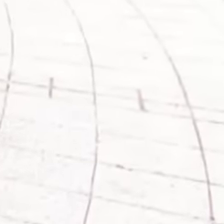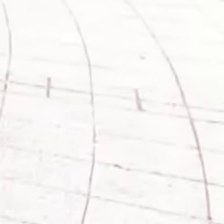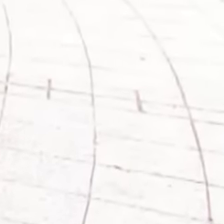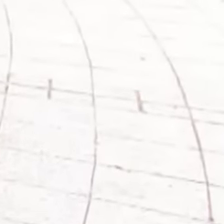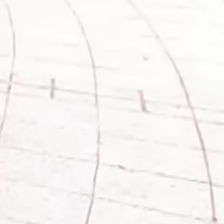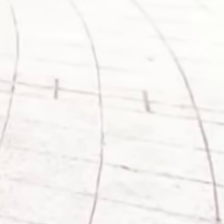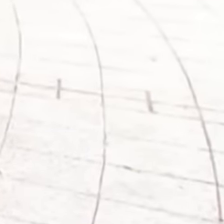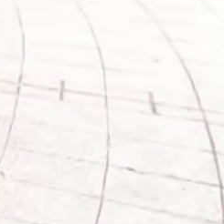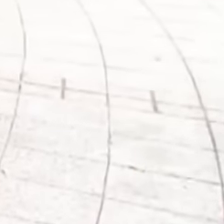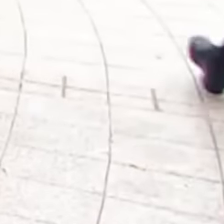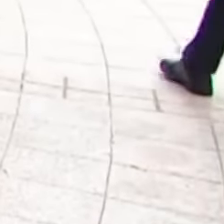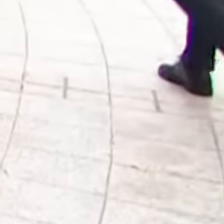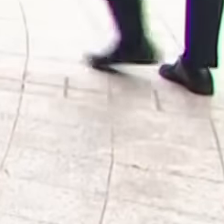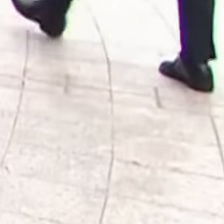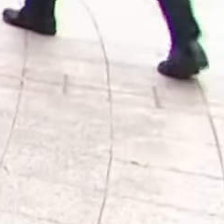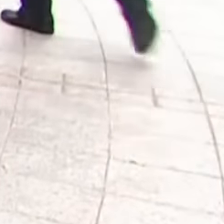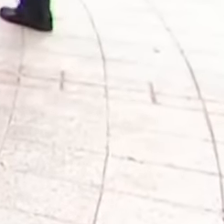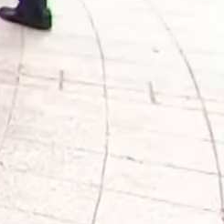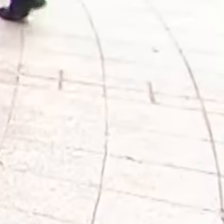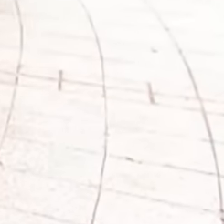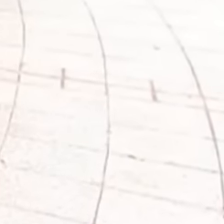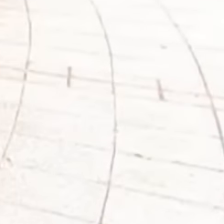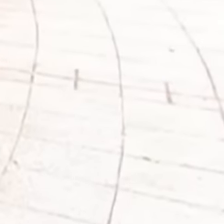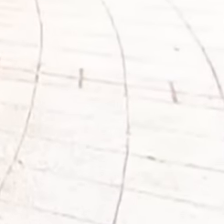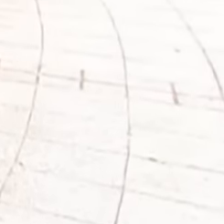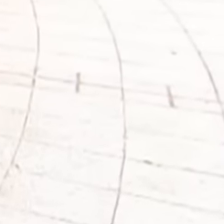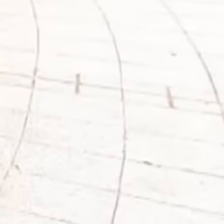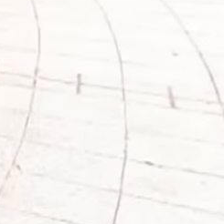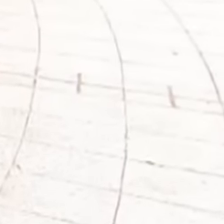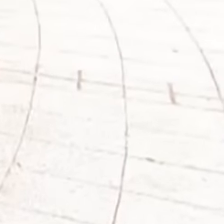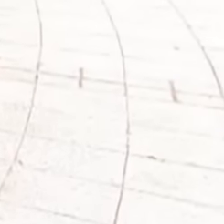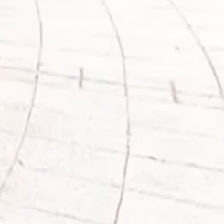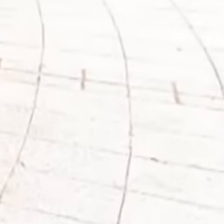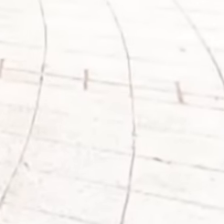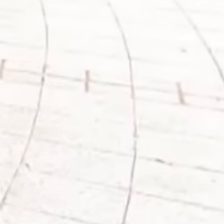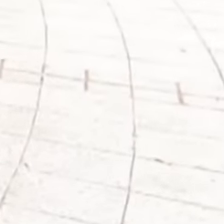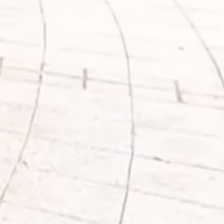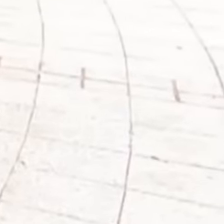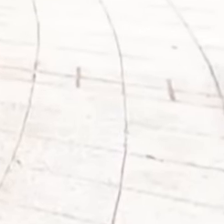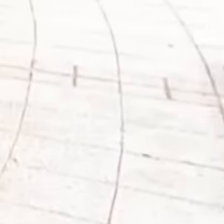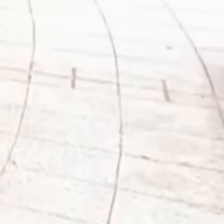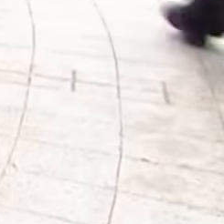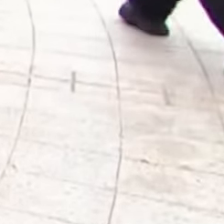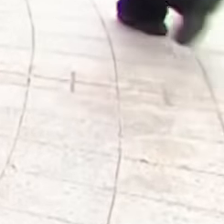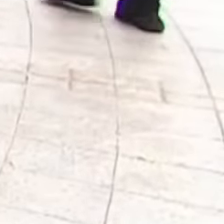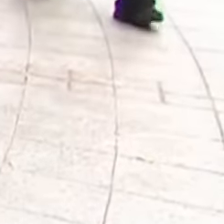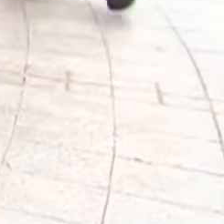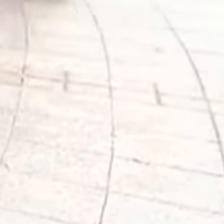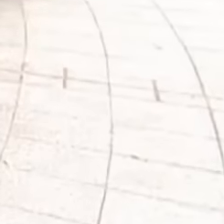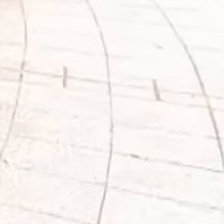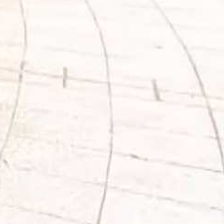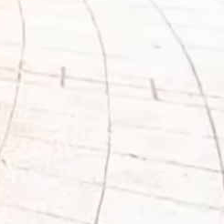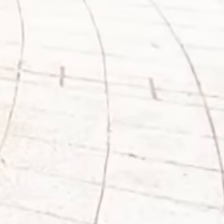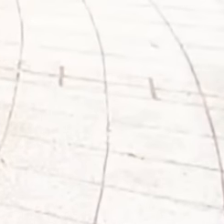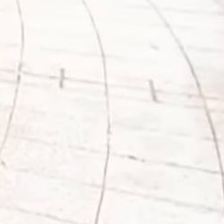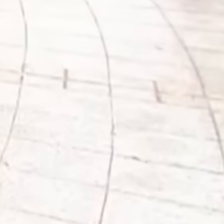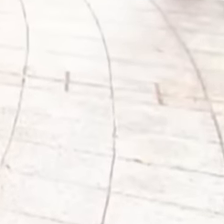관련해서 최근 경찰 출석해 조사를 받았는데 또 하나의 의혹이 제기됐습니다 문다 씨가 제주도에서